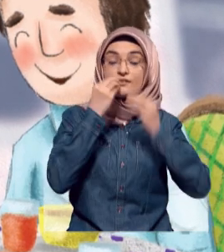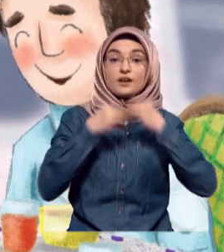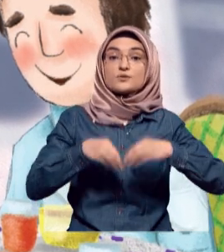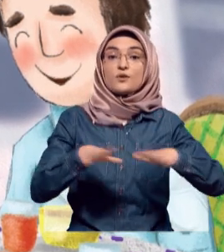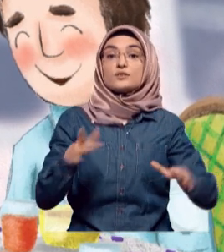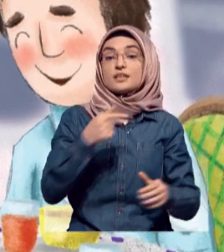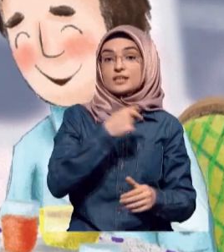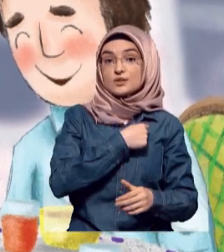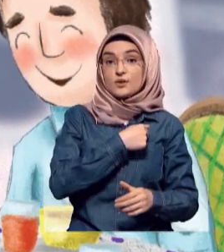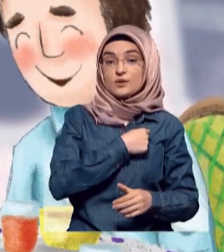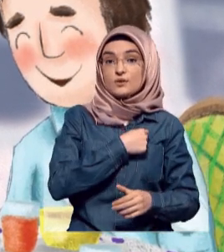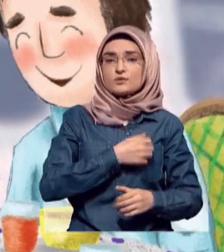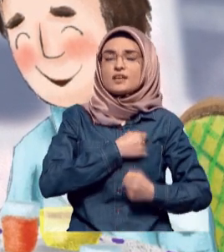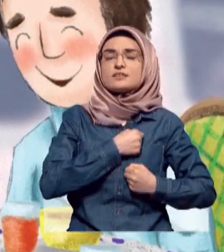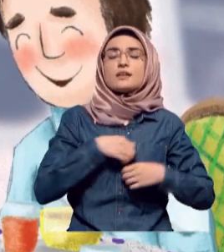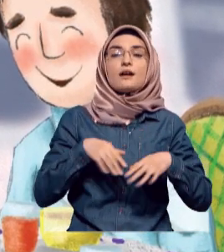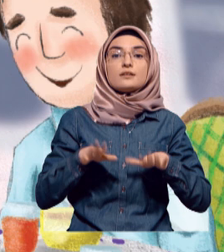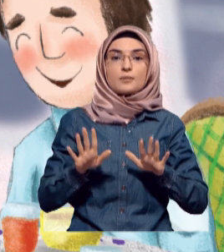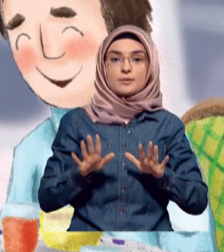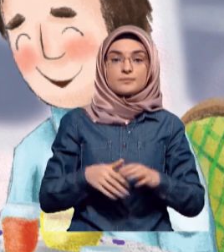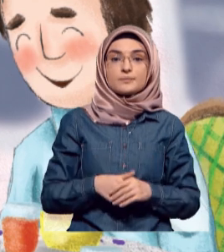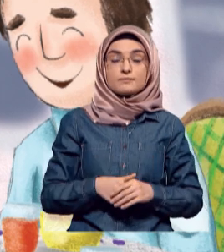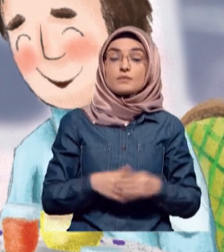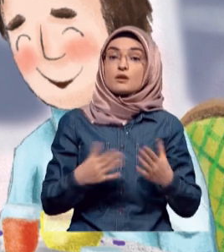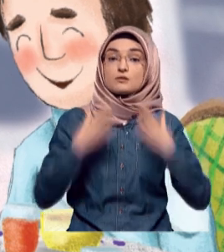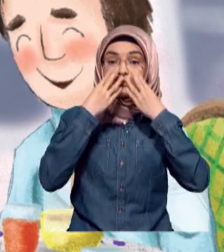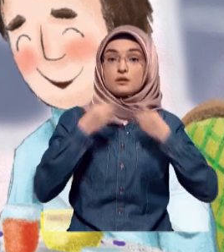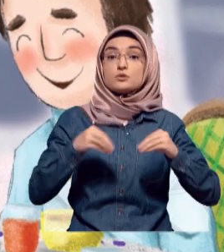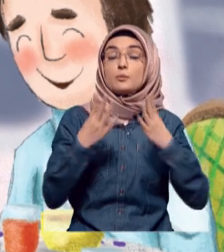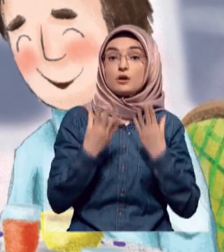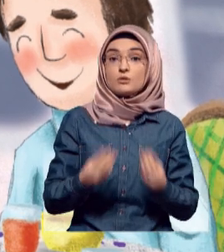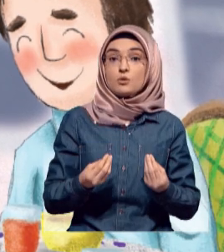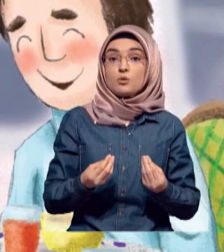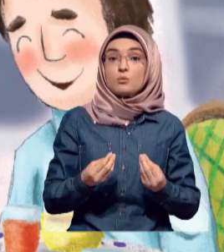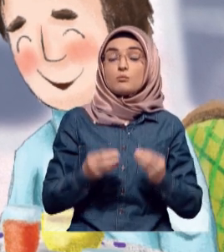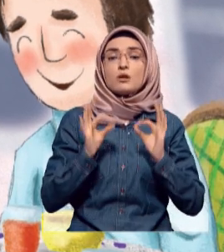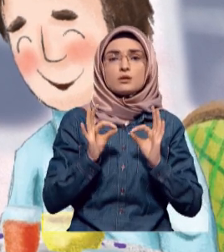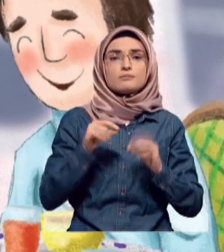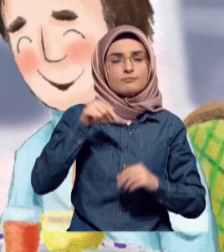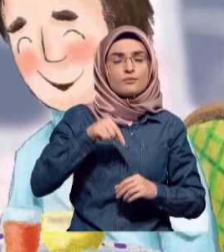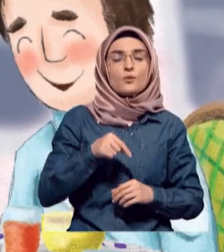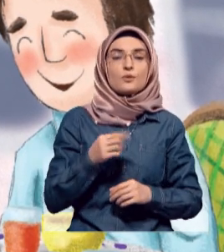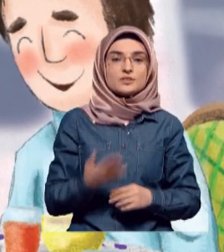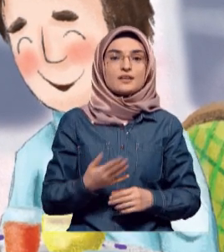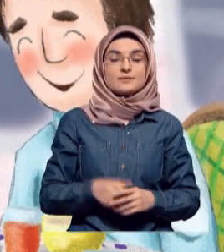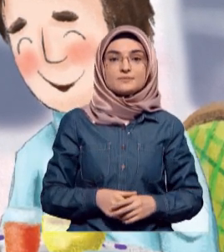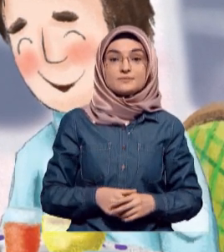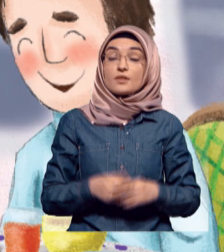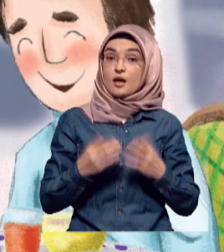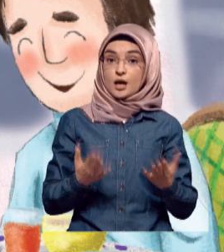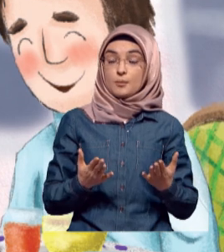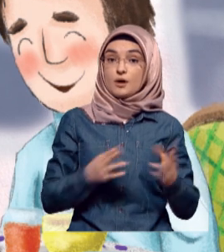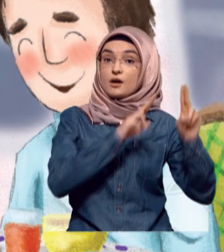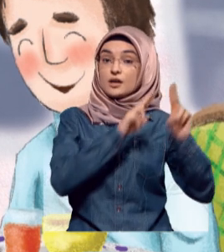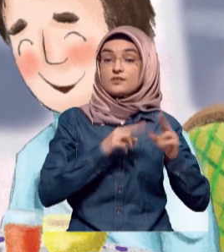da, gönlünü de daraltma, olur mu? Zaten cömert olmak tam olarak böyle bir şey işte.